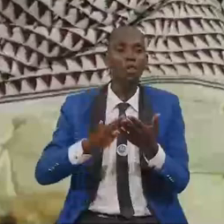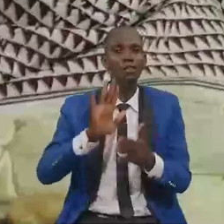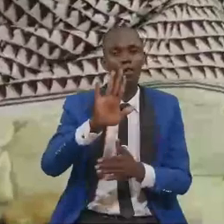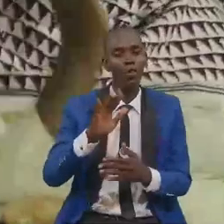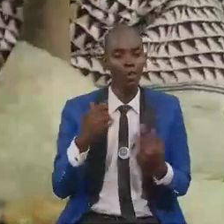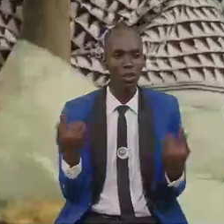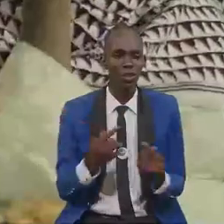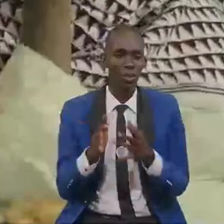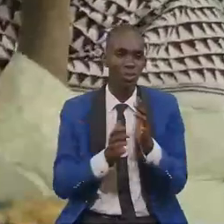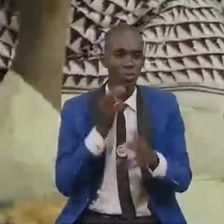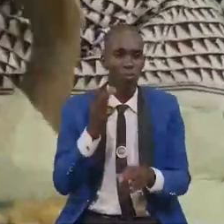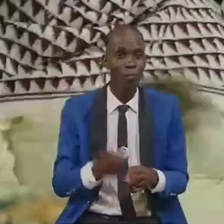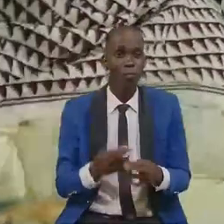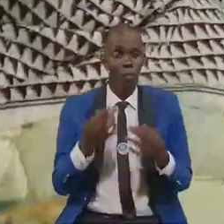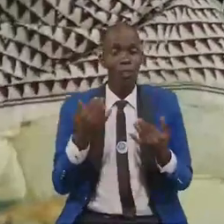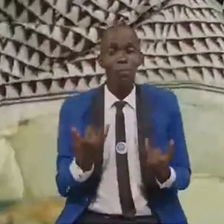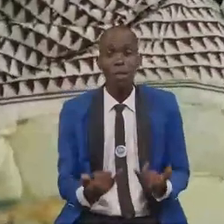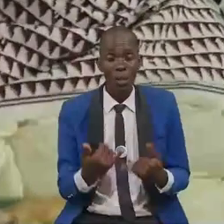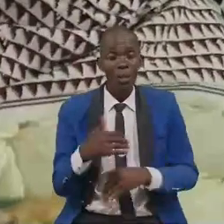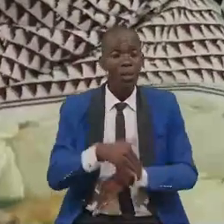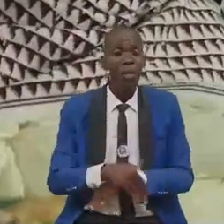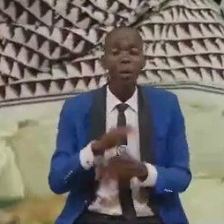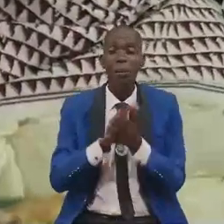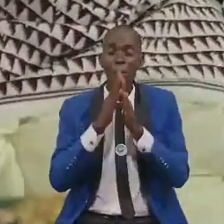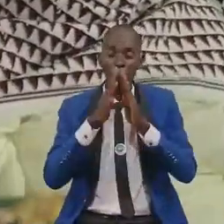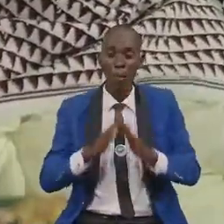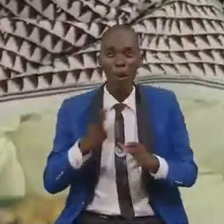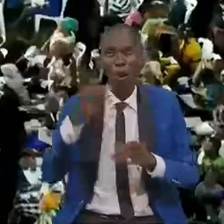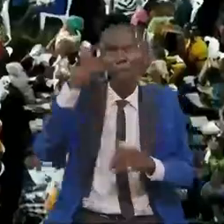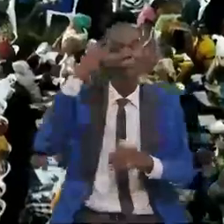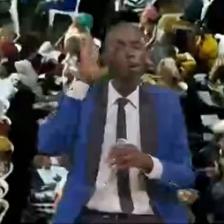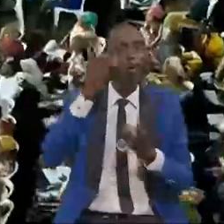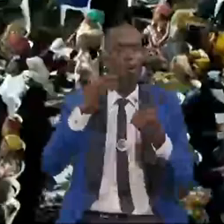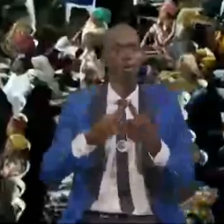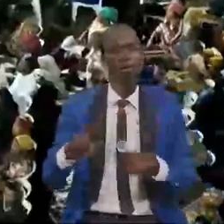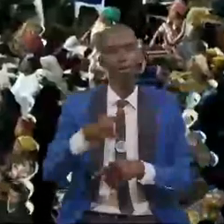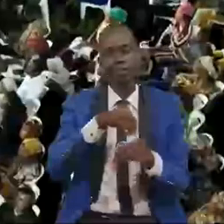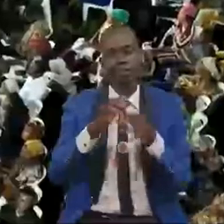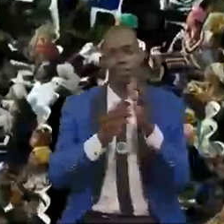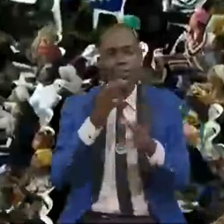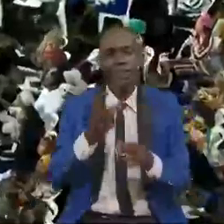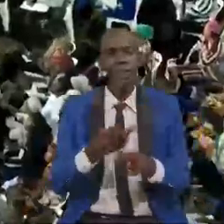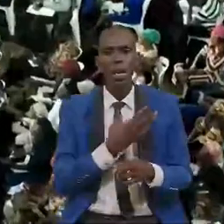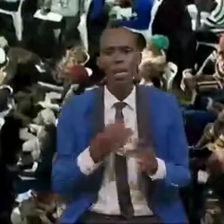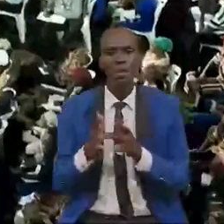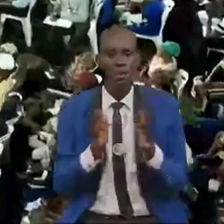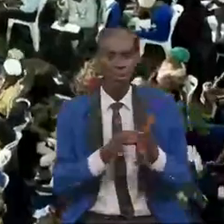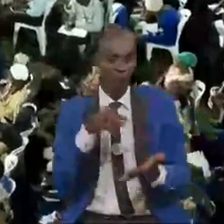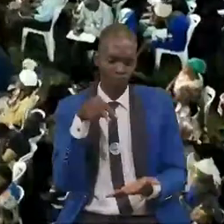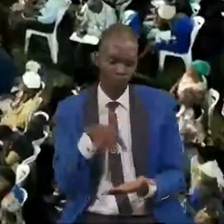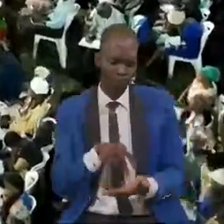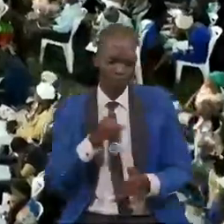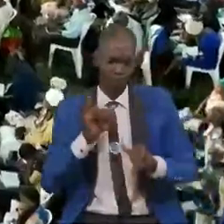ce soir la paix du cœur te parviendra au nom de Jésus et Jésus s'arrêta